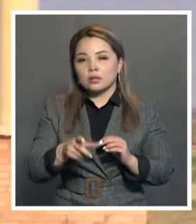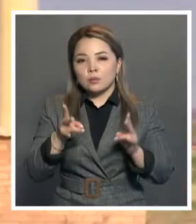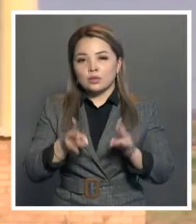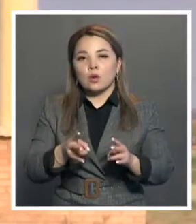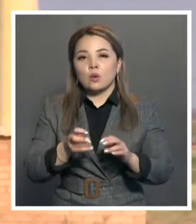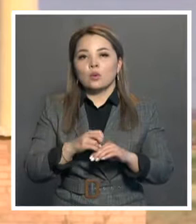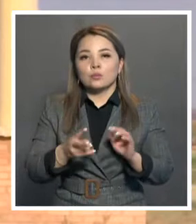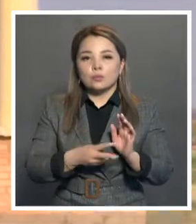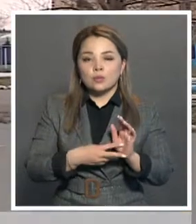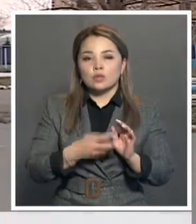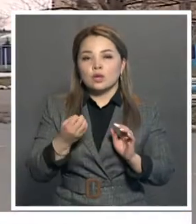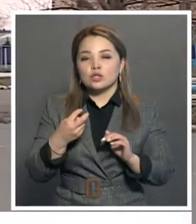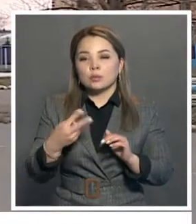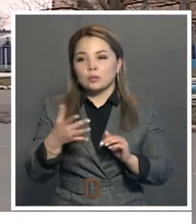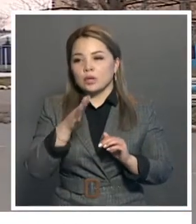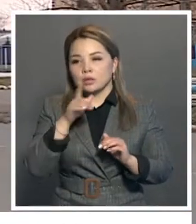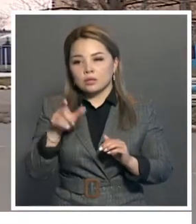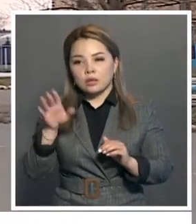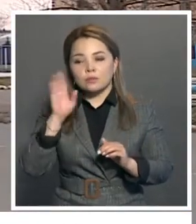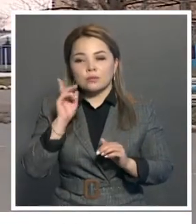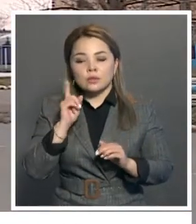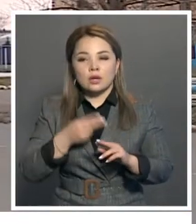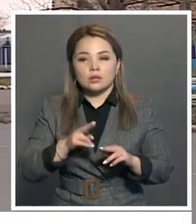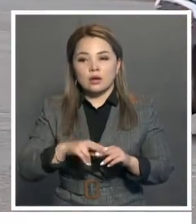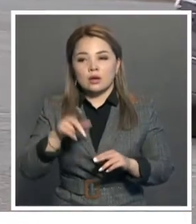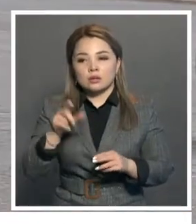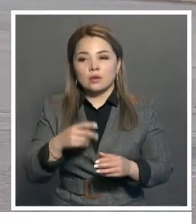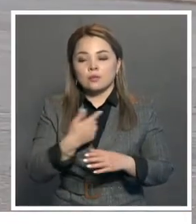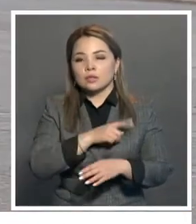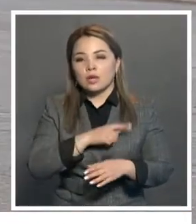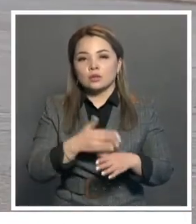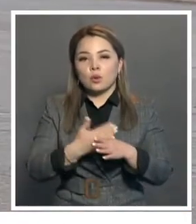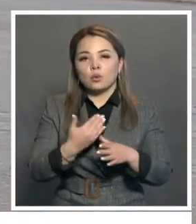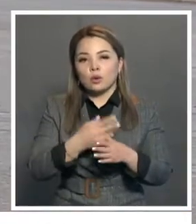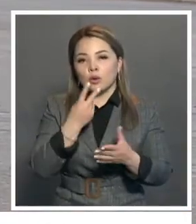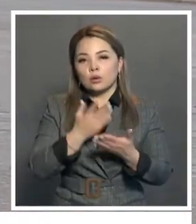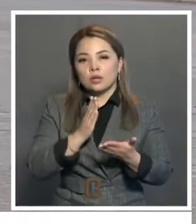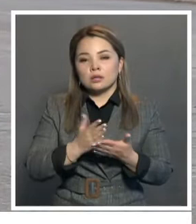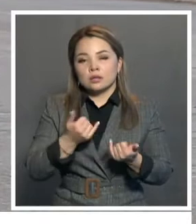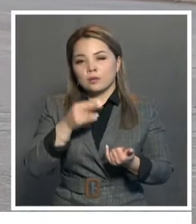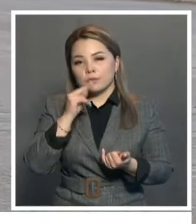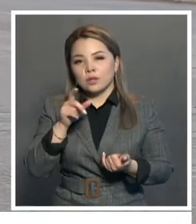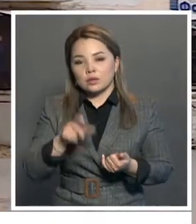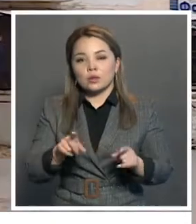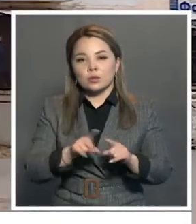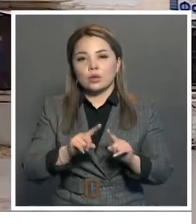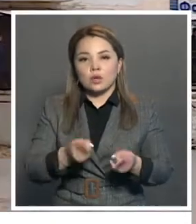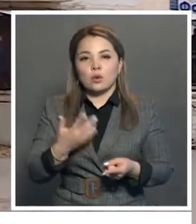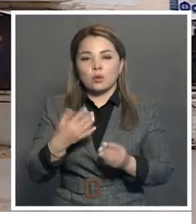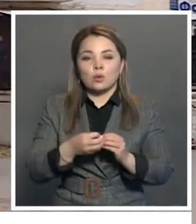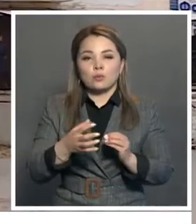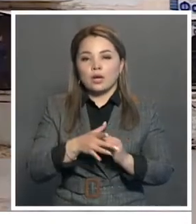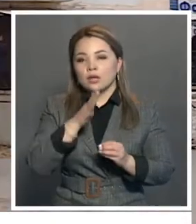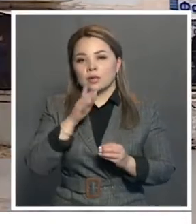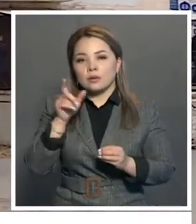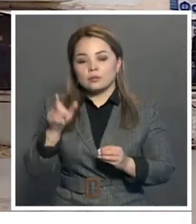және 25 жастағы зардап шеккен екі бойжеткенге алғашқы медициналық көмек көрсетілді. Көп ұзамай күдікті де табылды. 15 жастағы жас